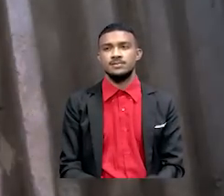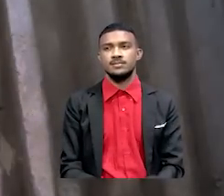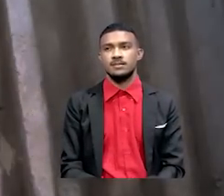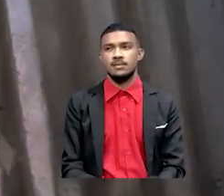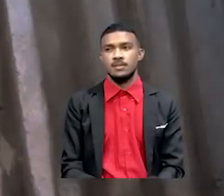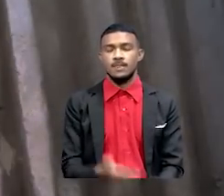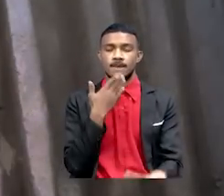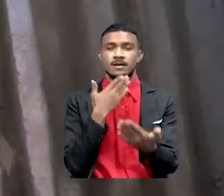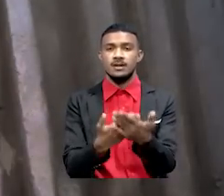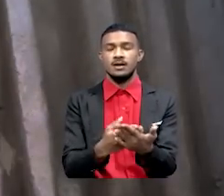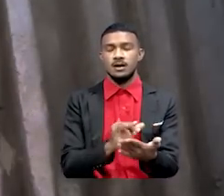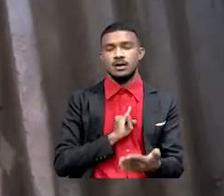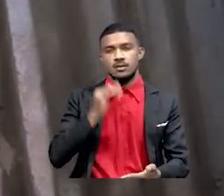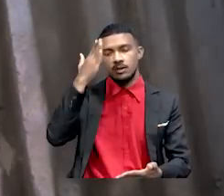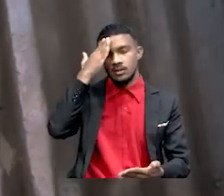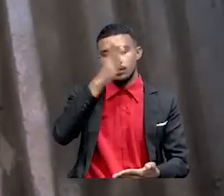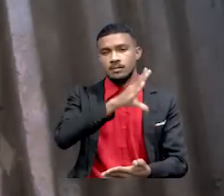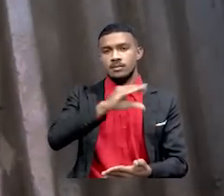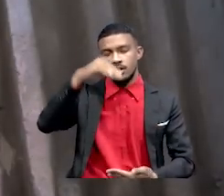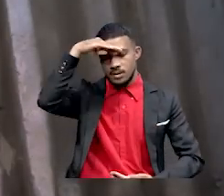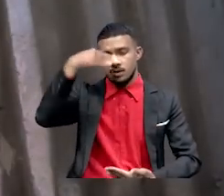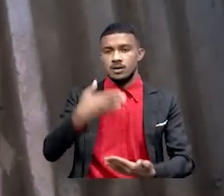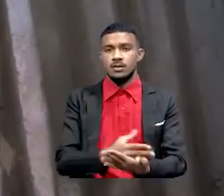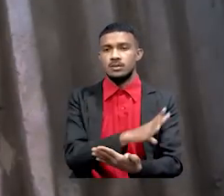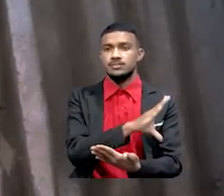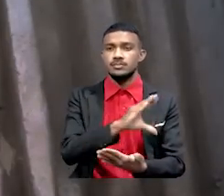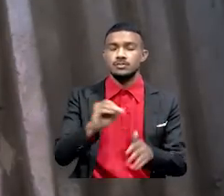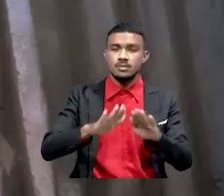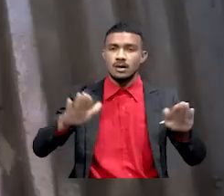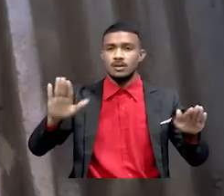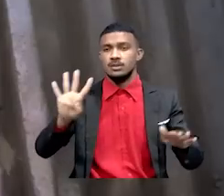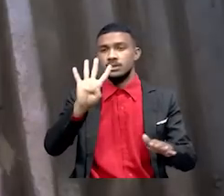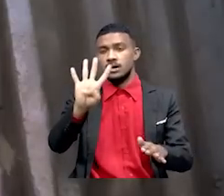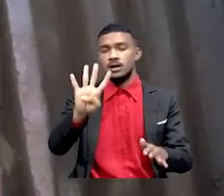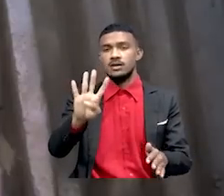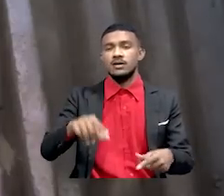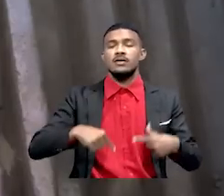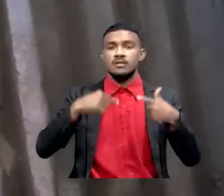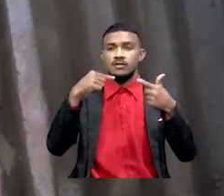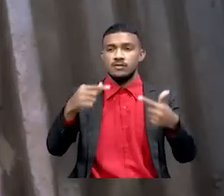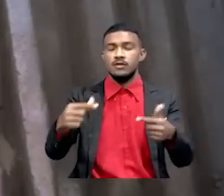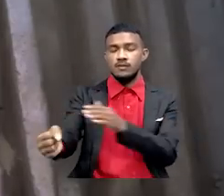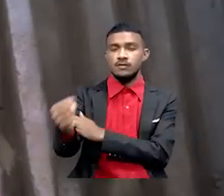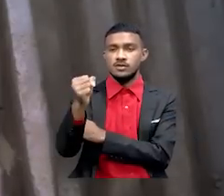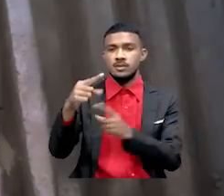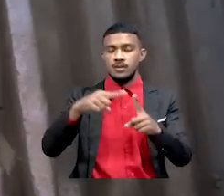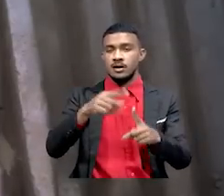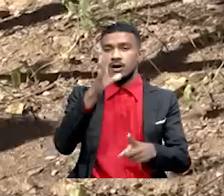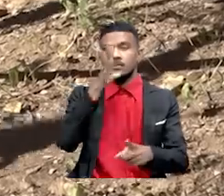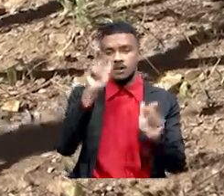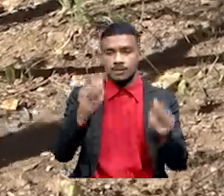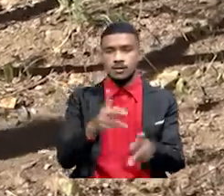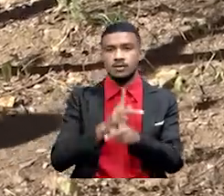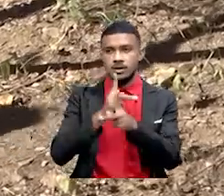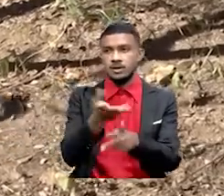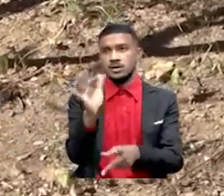dia mabe hau nuin ba alin ki kuana in hat ne mabe aten sarai ki sindia kuama pramamus isin dia ko di hare sirane hat